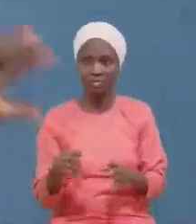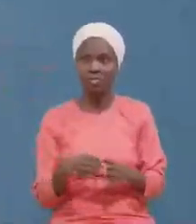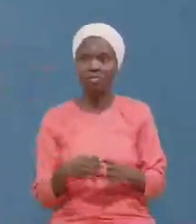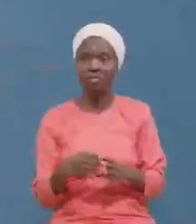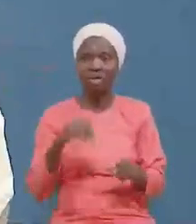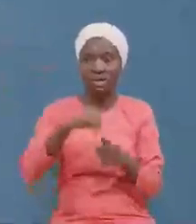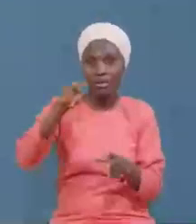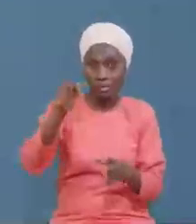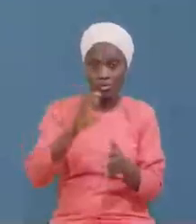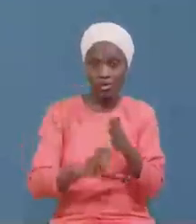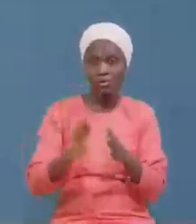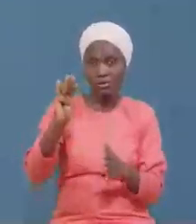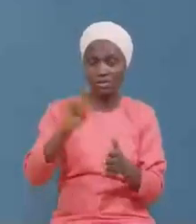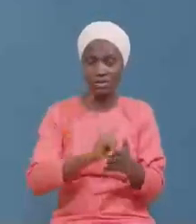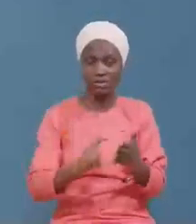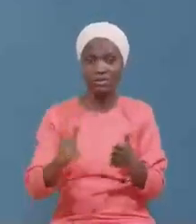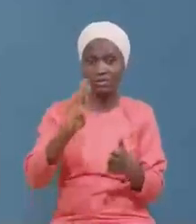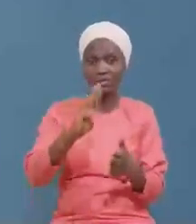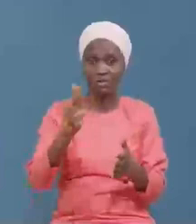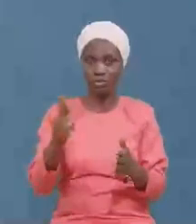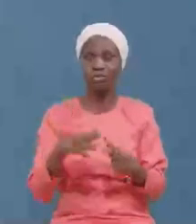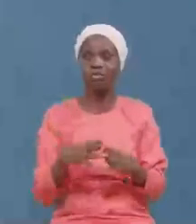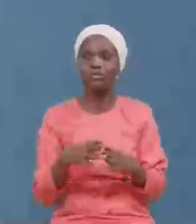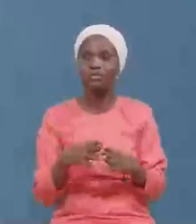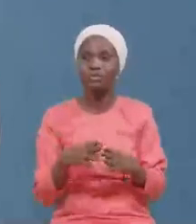en Jean 4, verset 42,